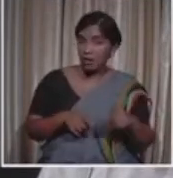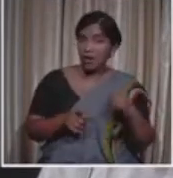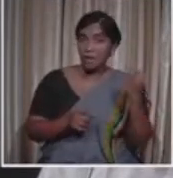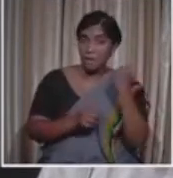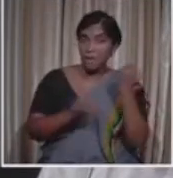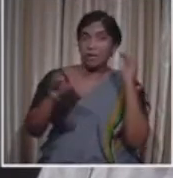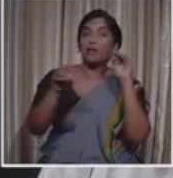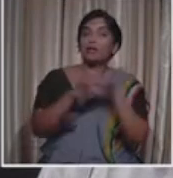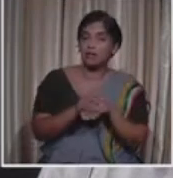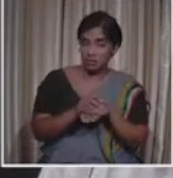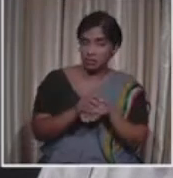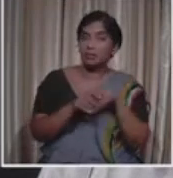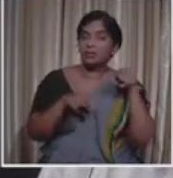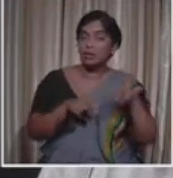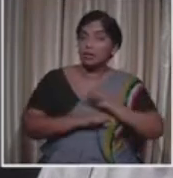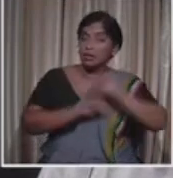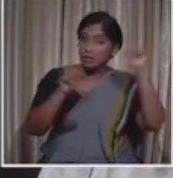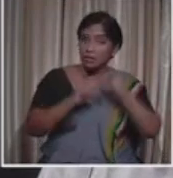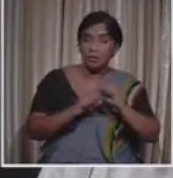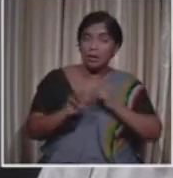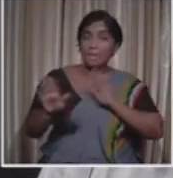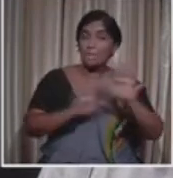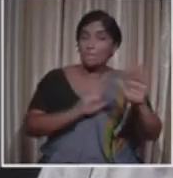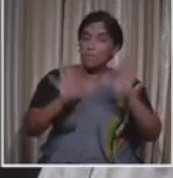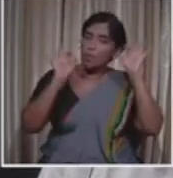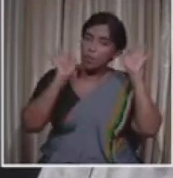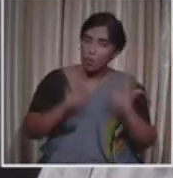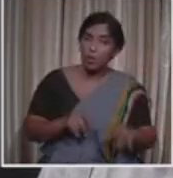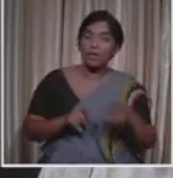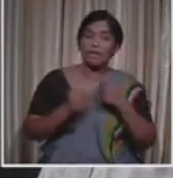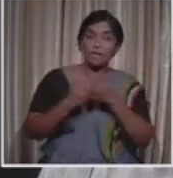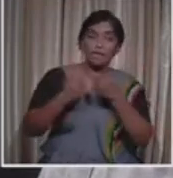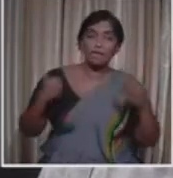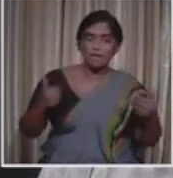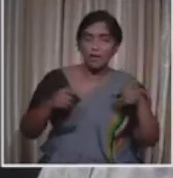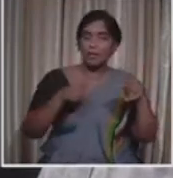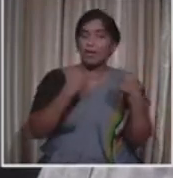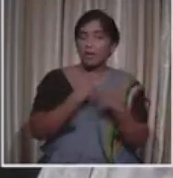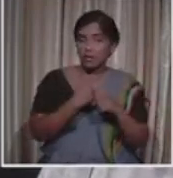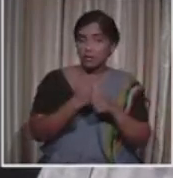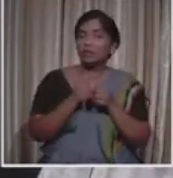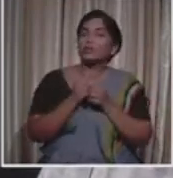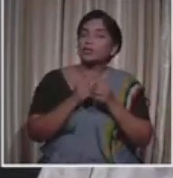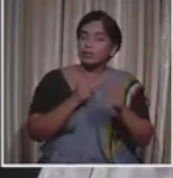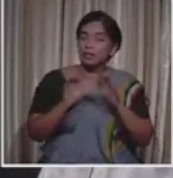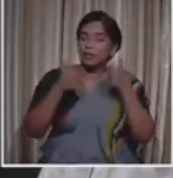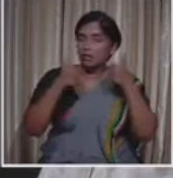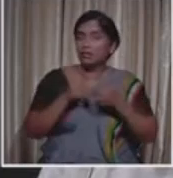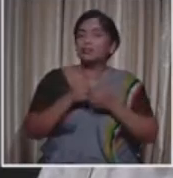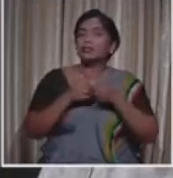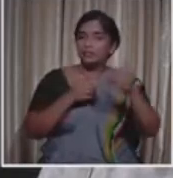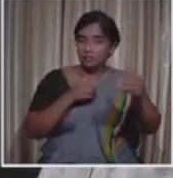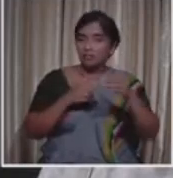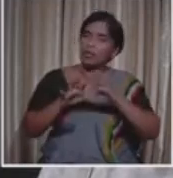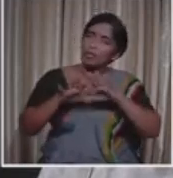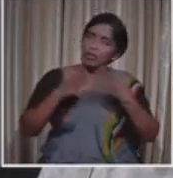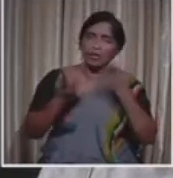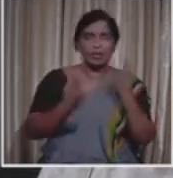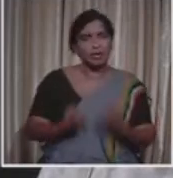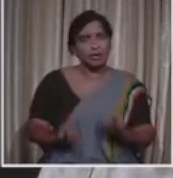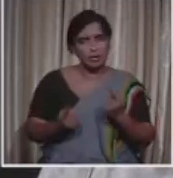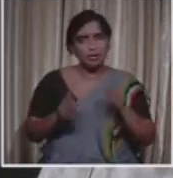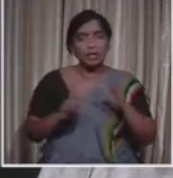දවස් ඉඳලම මේ උද්ඝෝෂණ එකක්වත් මර්ධනය කරන්න නැතුව ඒකට වෙනම තැන් හදලා මේ කටයුතු සියල්ලම යහපත්ව කරගෙන යන්න මොන අඩුපාඩු